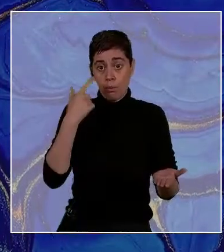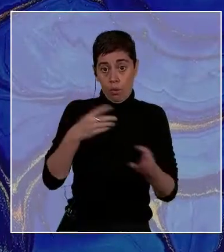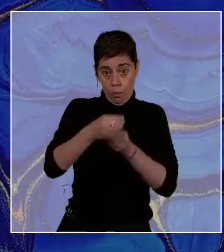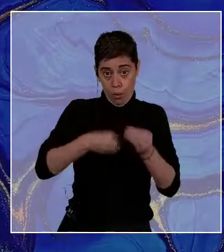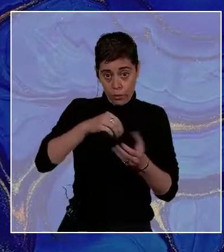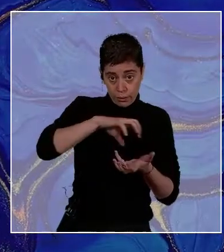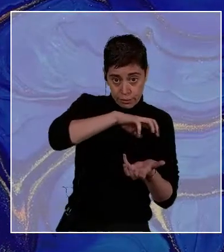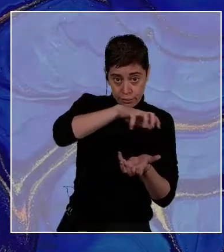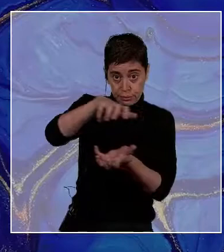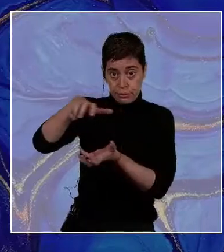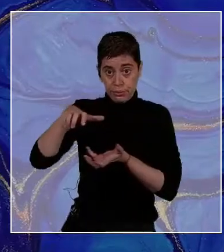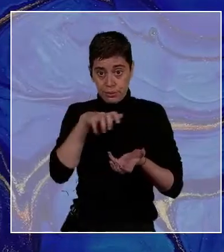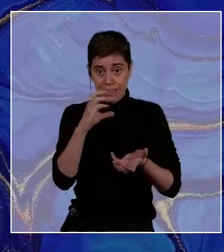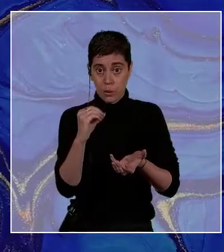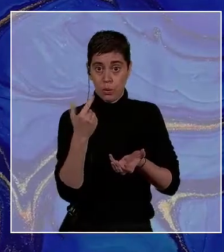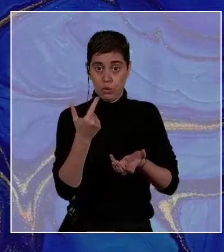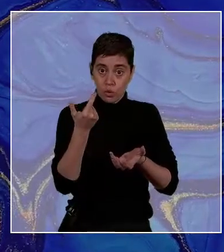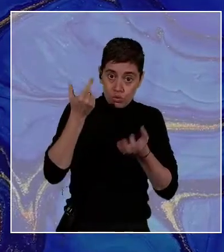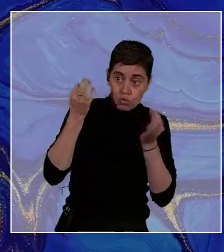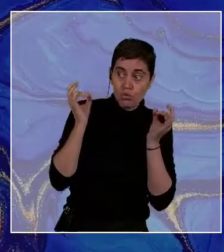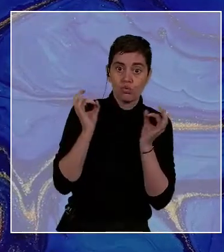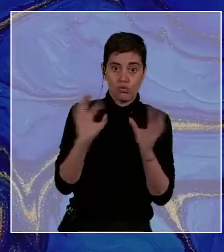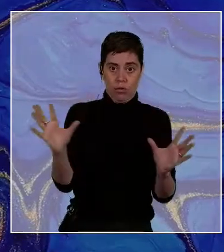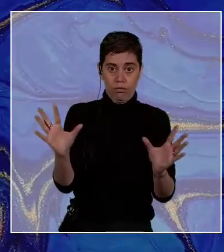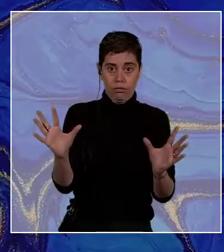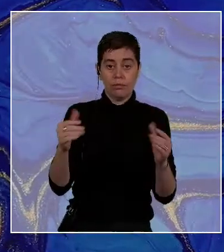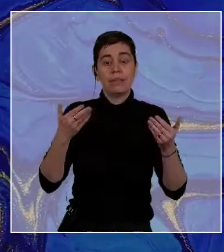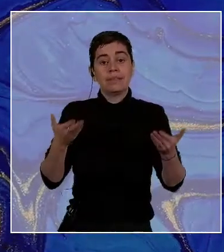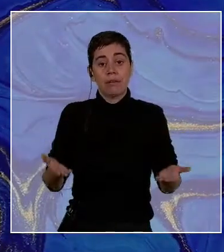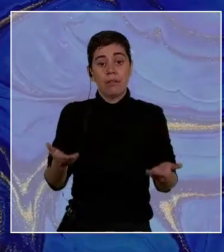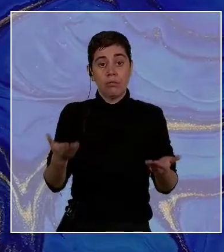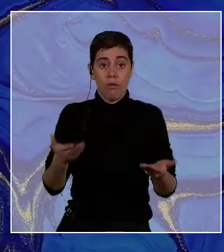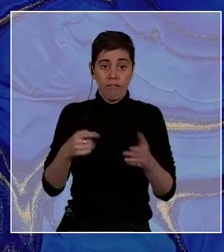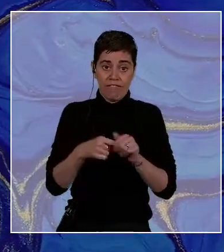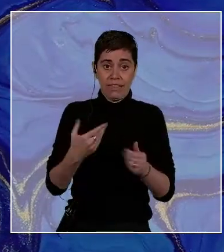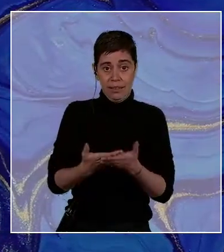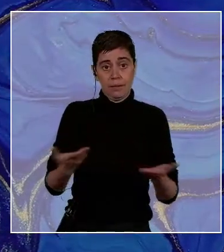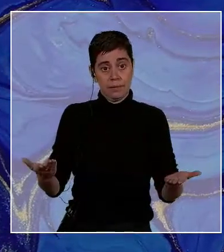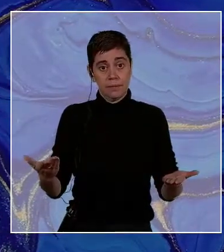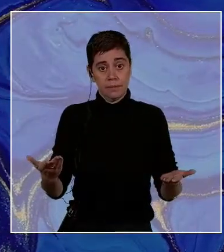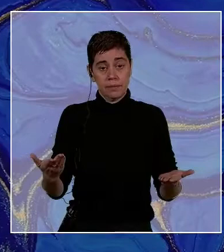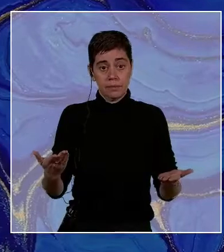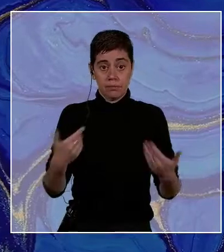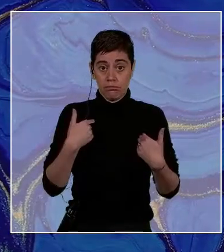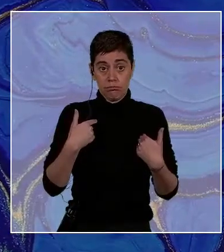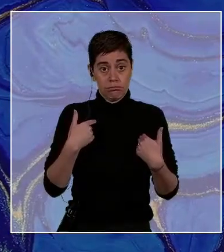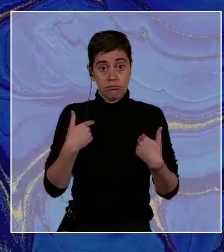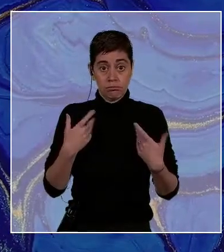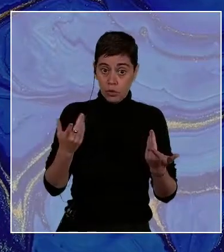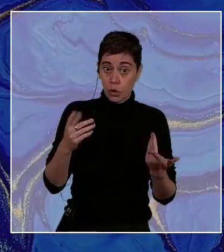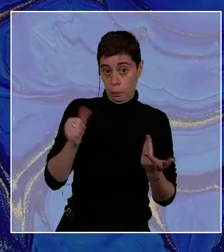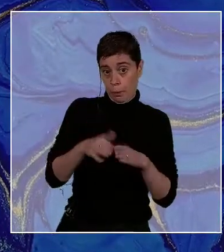planète à zéro carbone. Bon, voilà, c'est un peu ce que nous faisons actuellement. Ce sont nos premiers